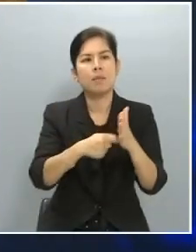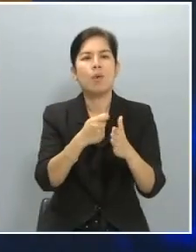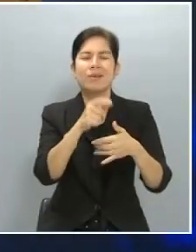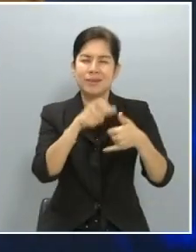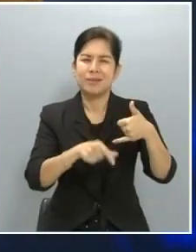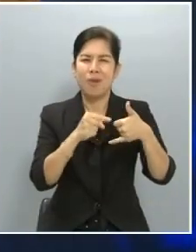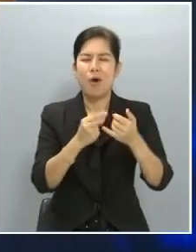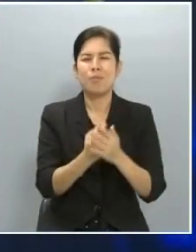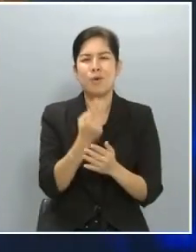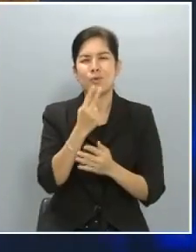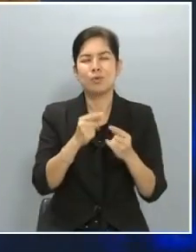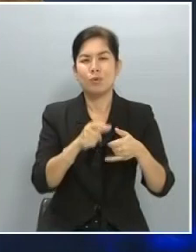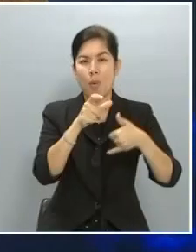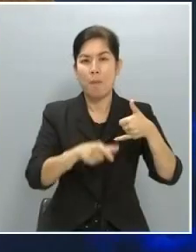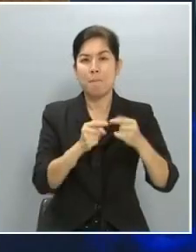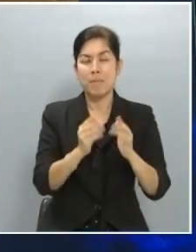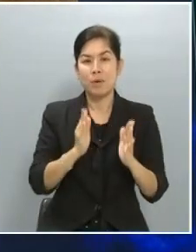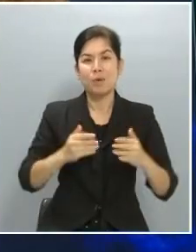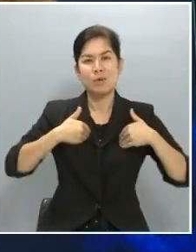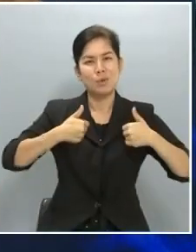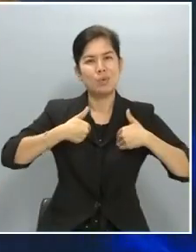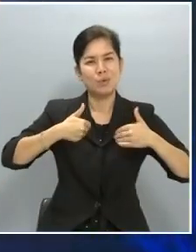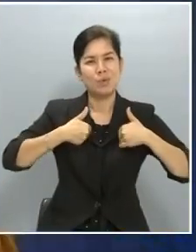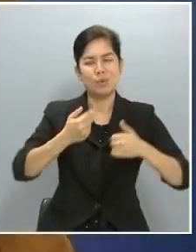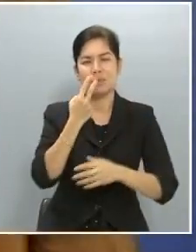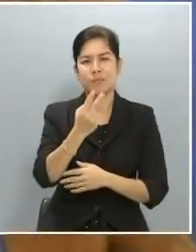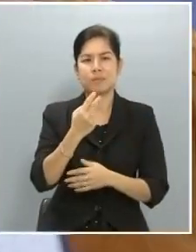มณ์ดีคือดูเขาแล้วอารมณ์ดีจริงๆลองดูฮะเ